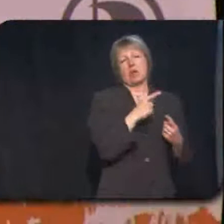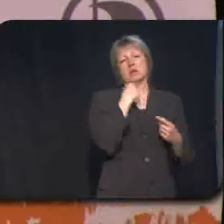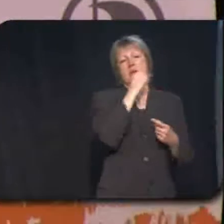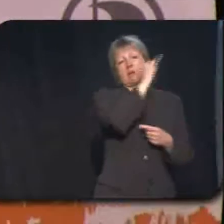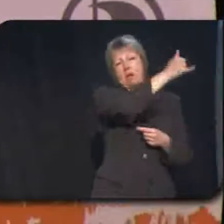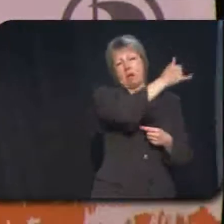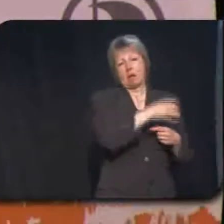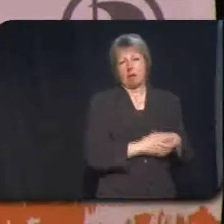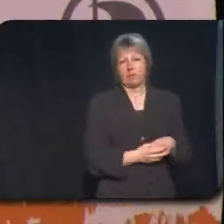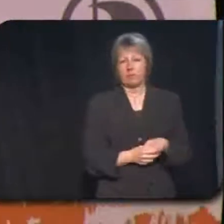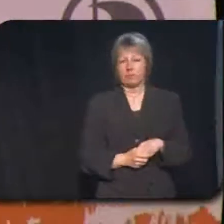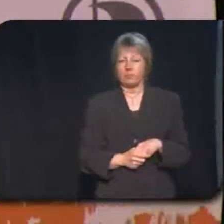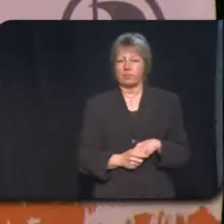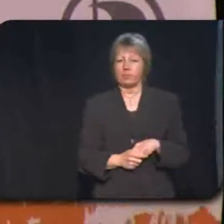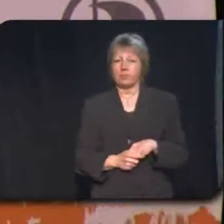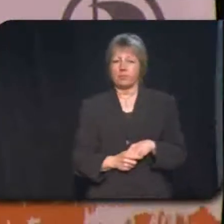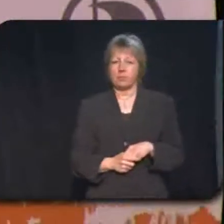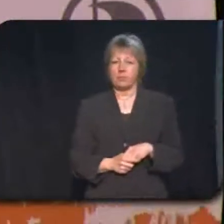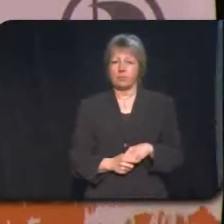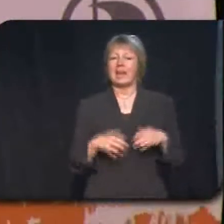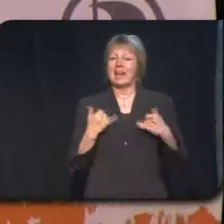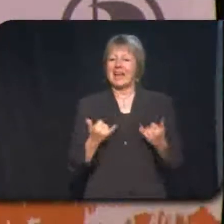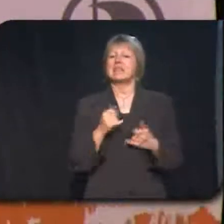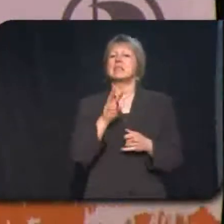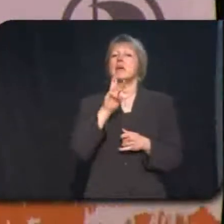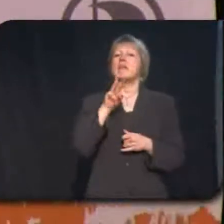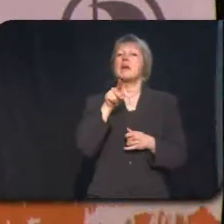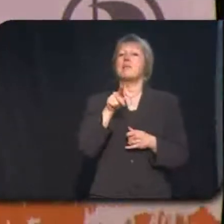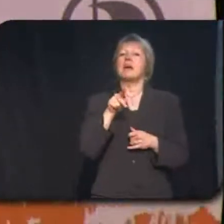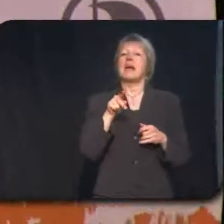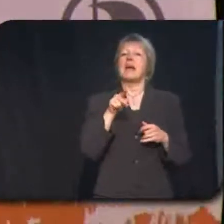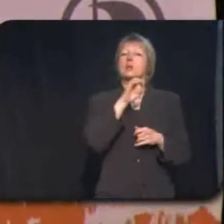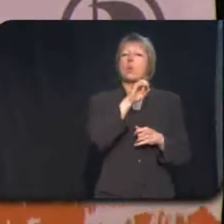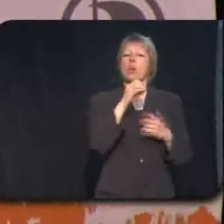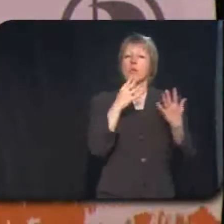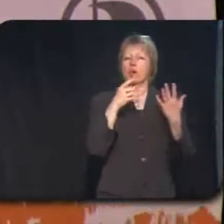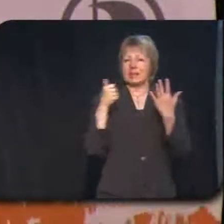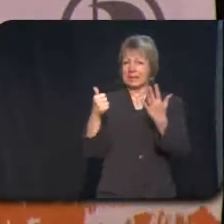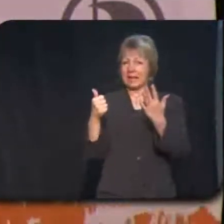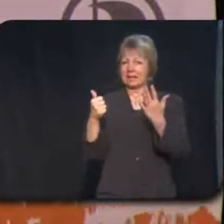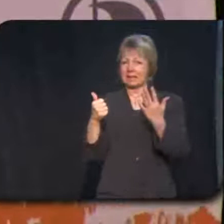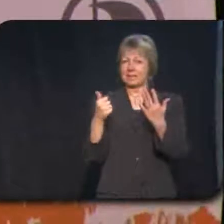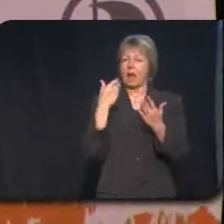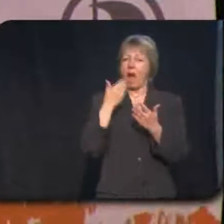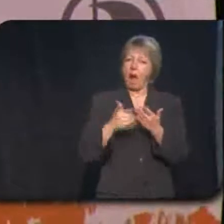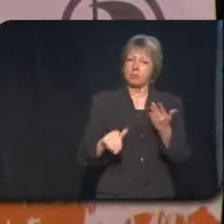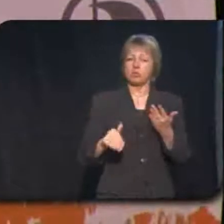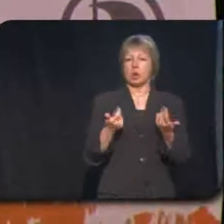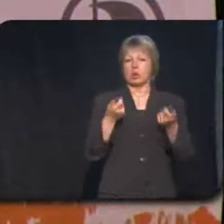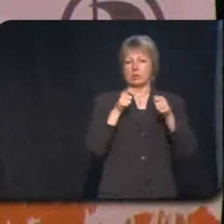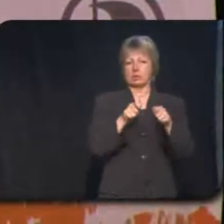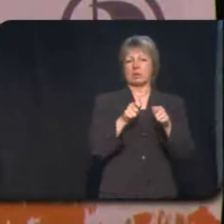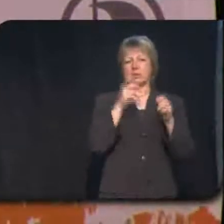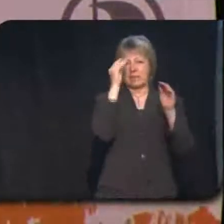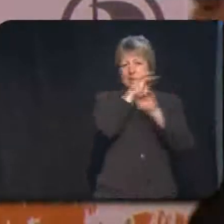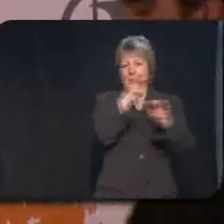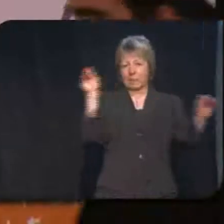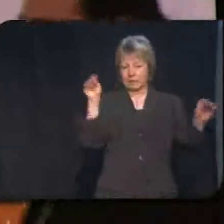WP 96 den Antragsteller bitte zum Abschluss Statement auf die Bühne